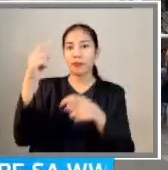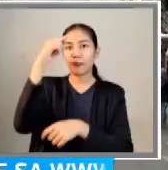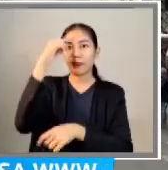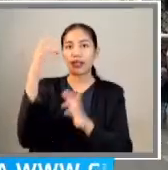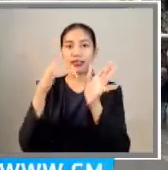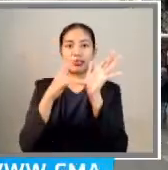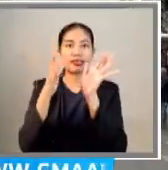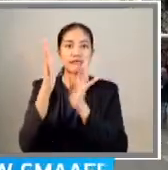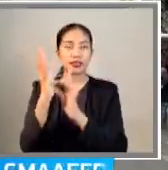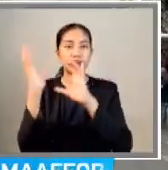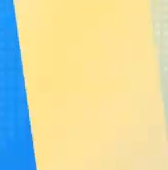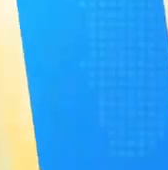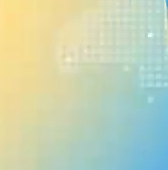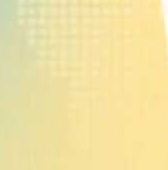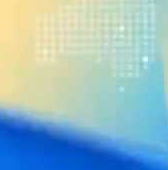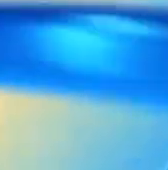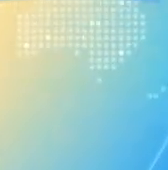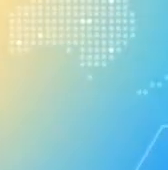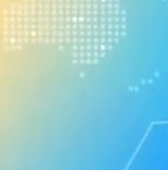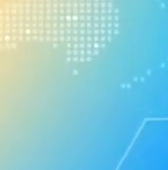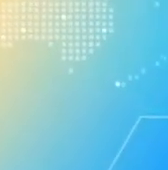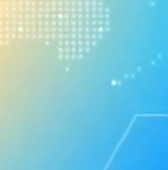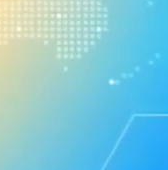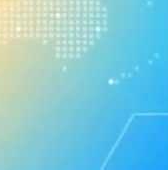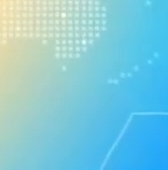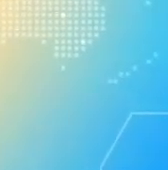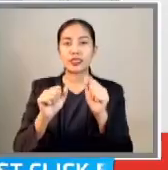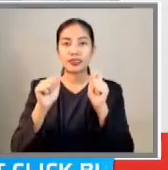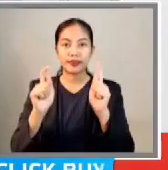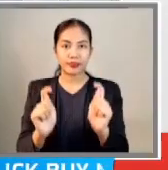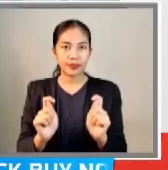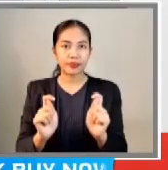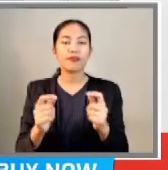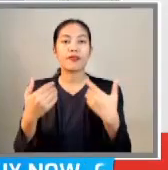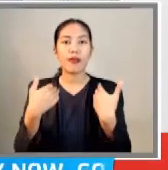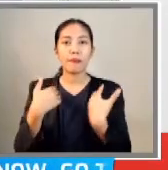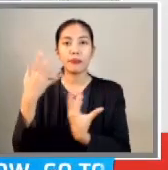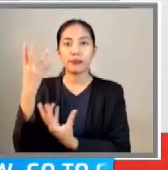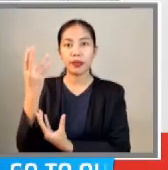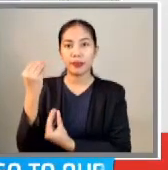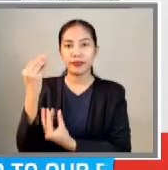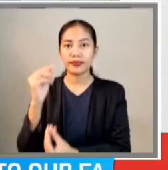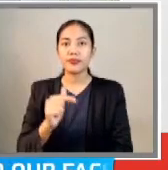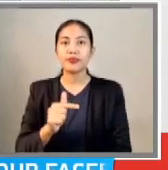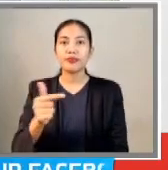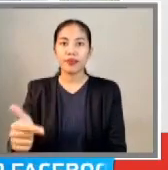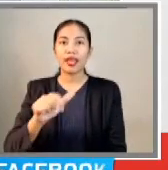on the spot si Sandra Aguinaldo. Sandra, kumusta ang mga paghahanda dyan?